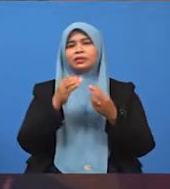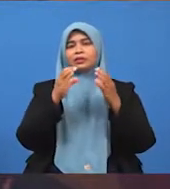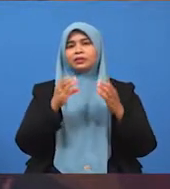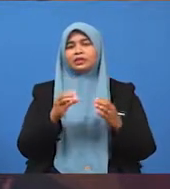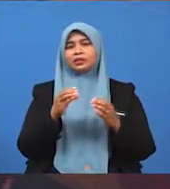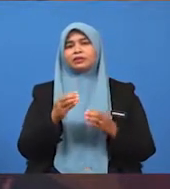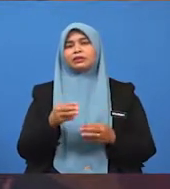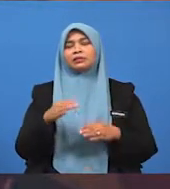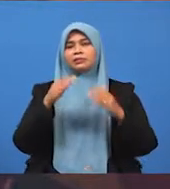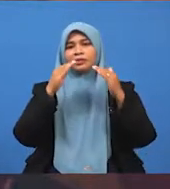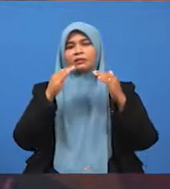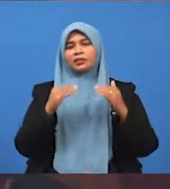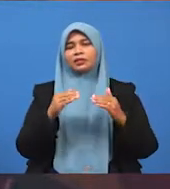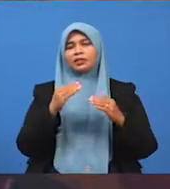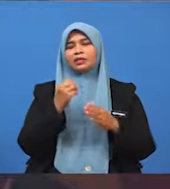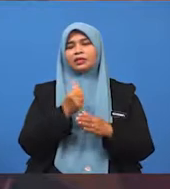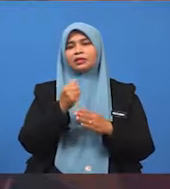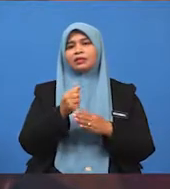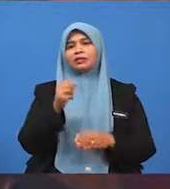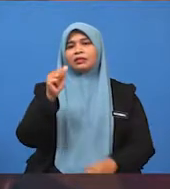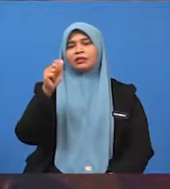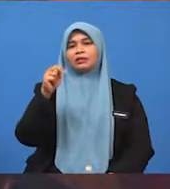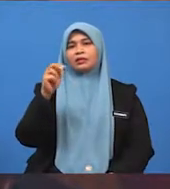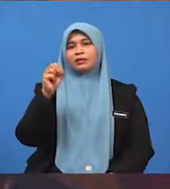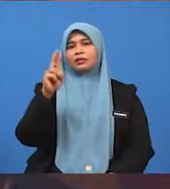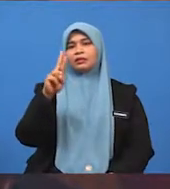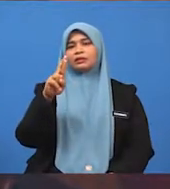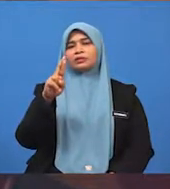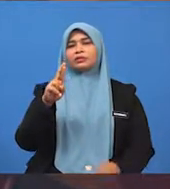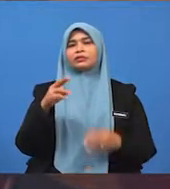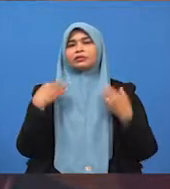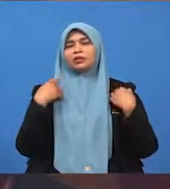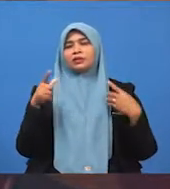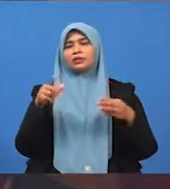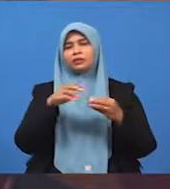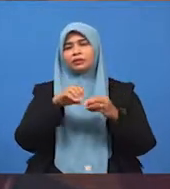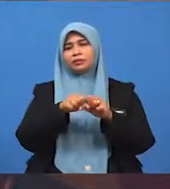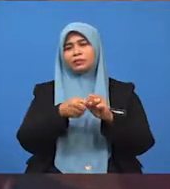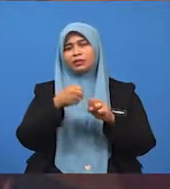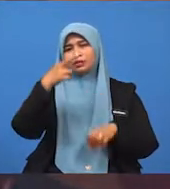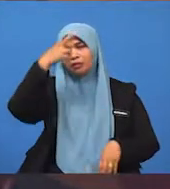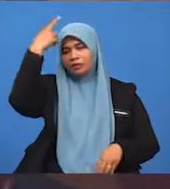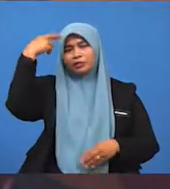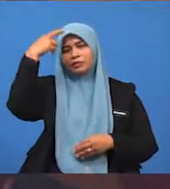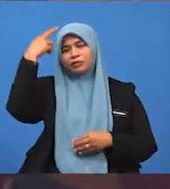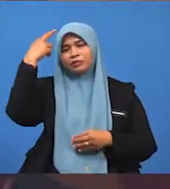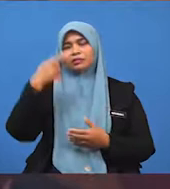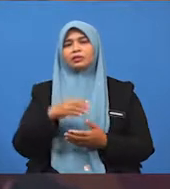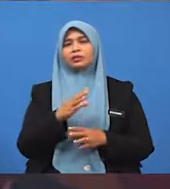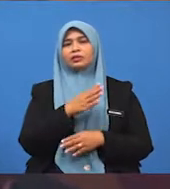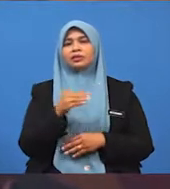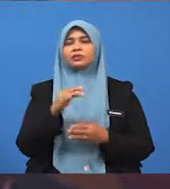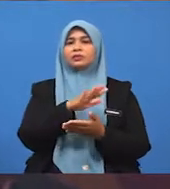Rasulullah sallallahu alaihi wasallam dan kaum muslimin dapat merasakan sesungguhnya Allah Subhanahu Wa